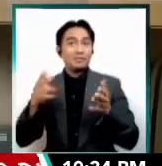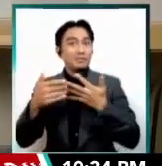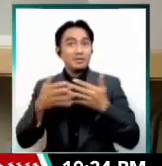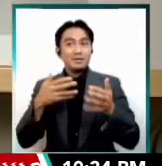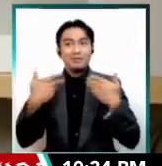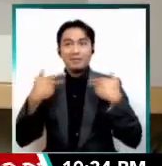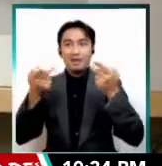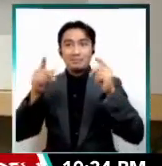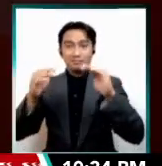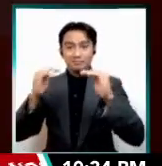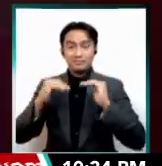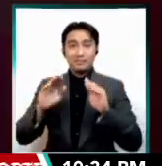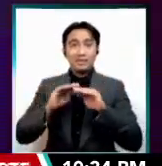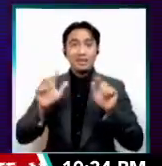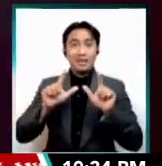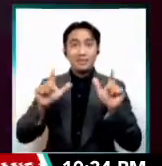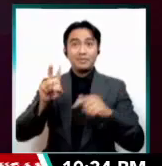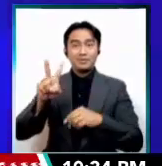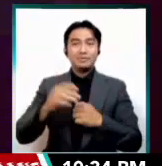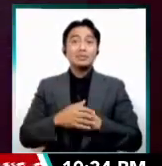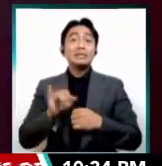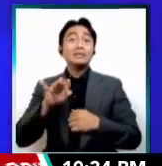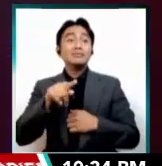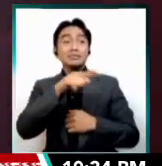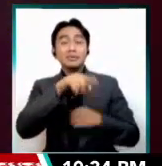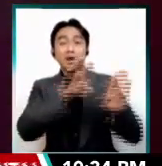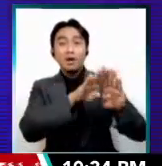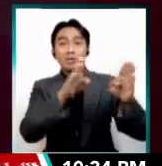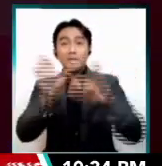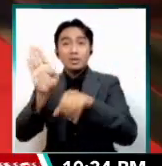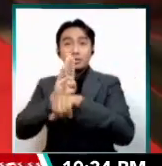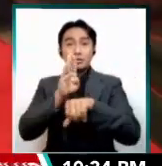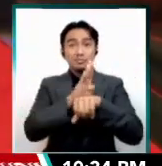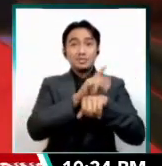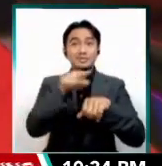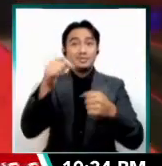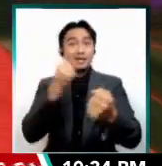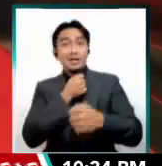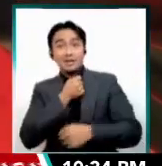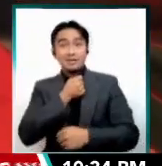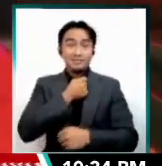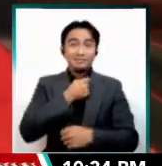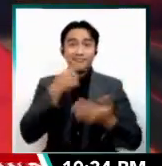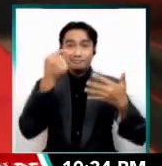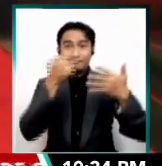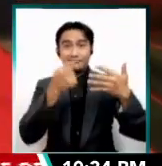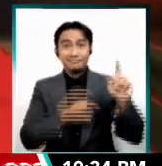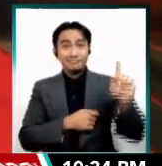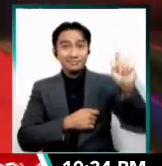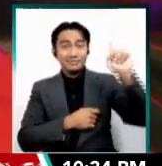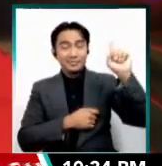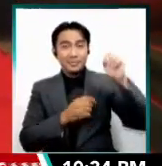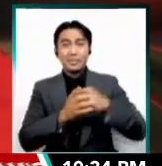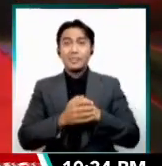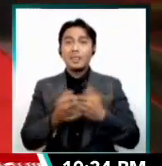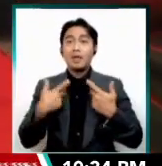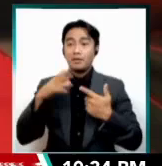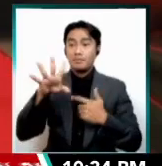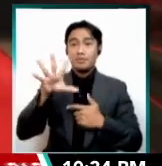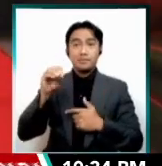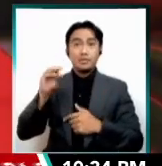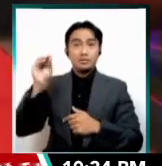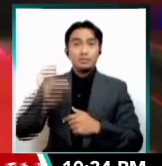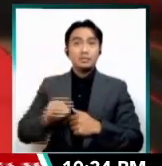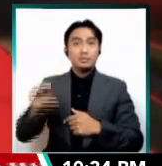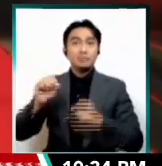papayagang mag-operate ang mga karaoke bars, clubs, concert halls at theaters sa 50% na indoor capacity para